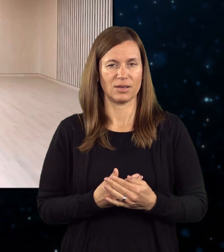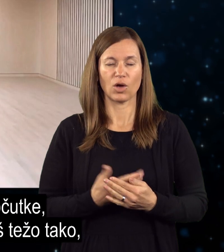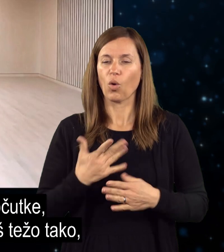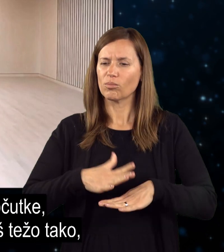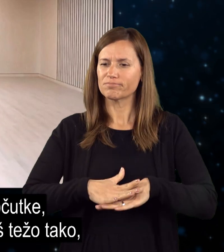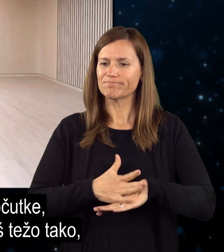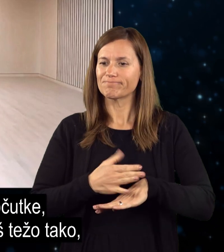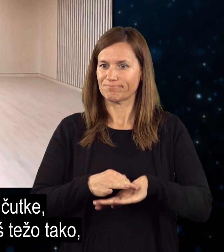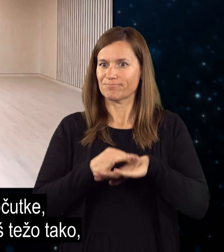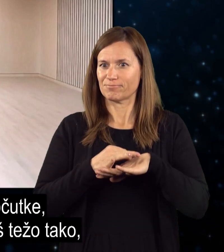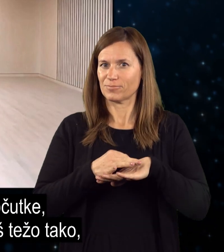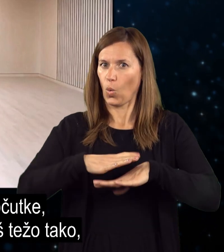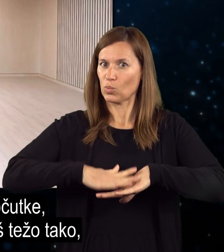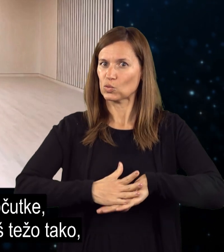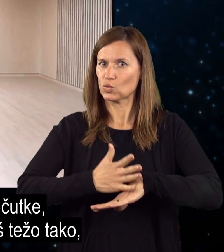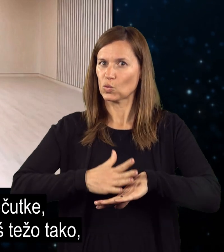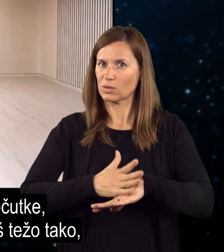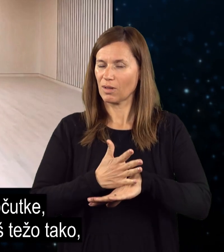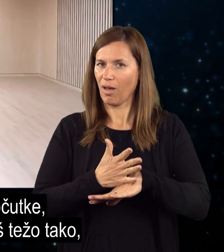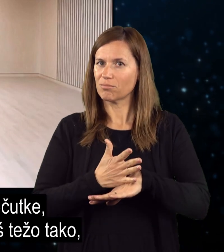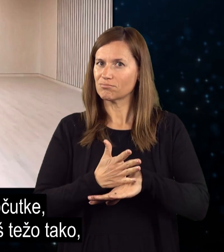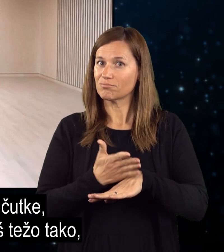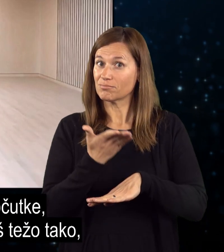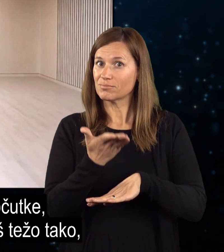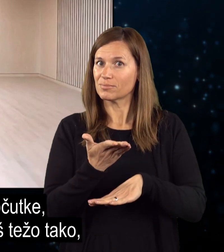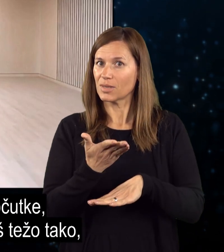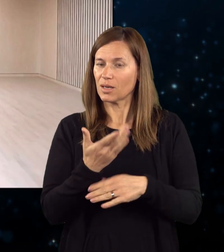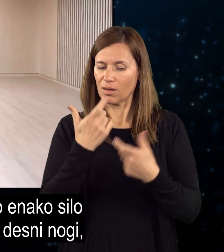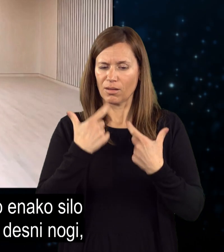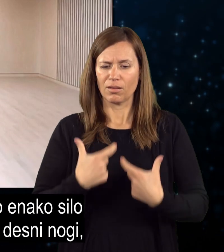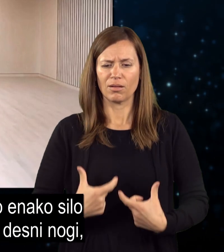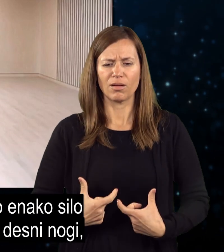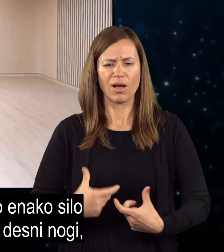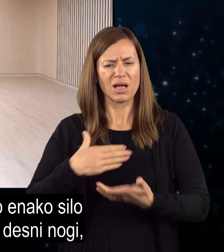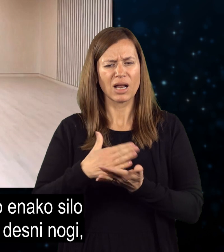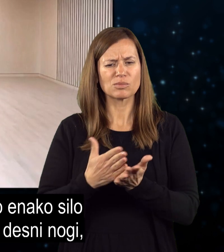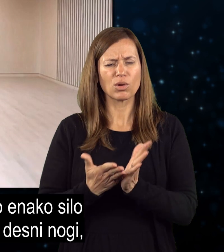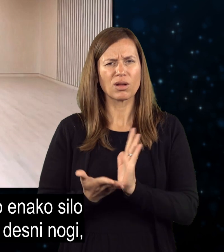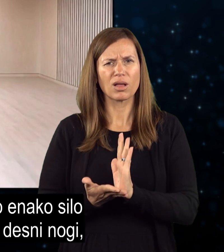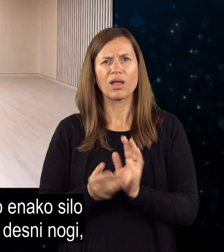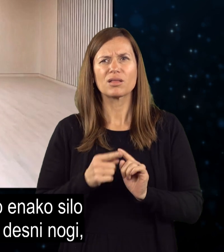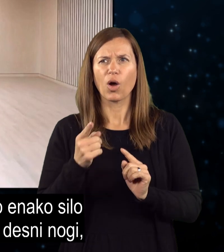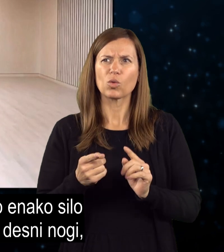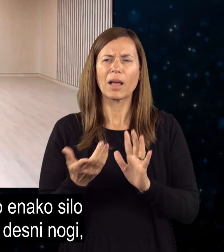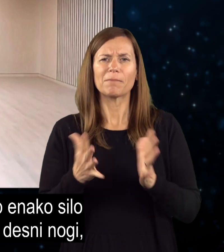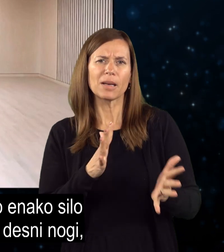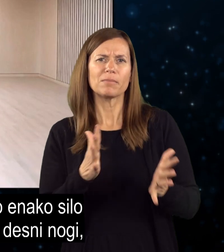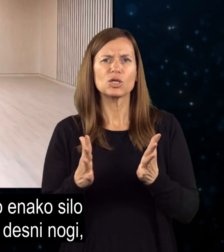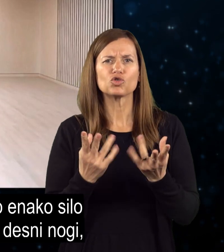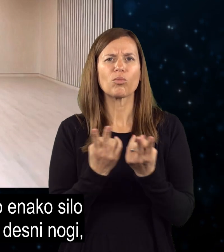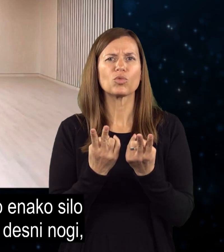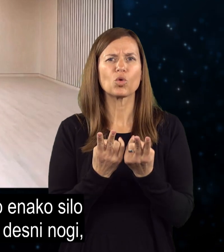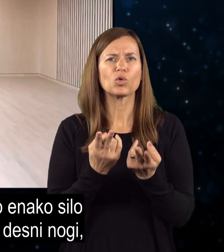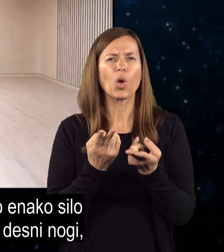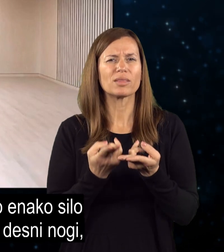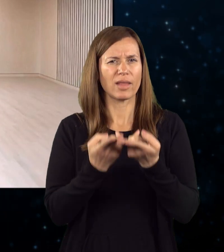In ko zaznaš te občutke, te vabim, da razporediš težo tako, da se ti zdi, da približno enako silo uporabljaš na levi